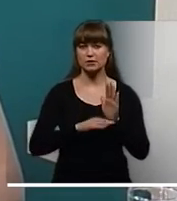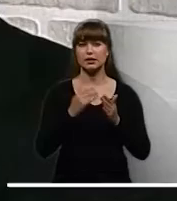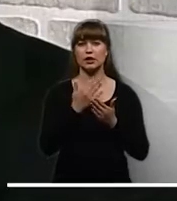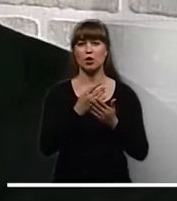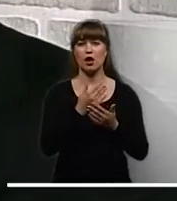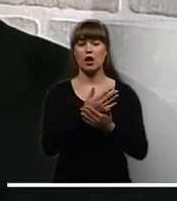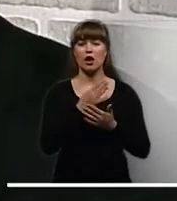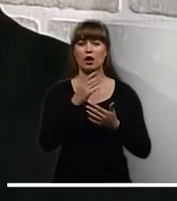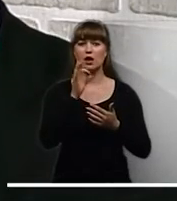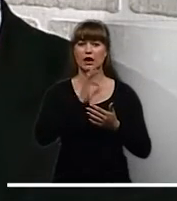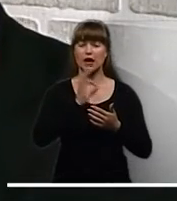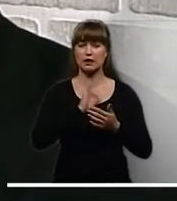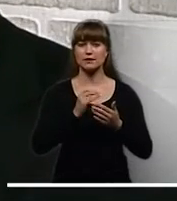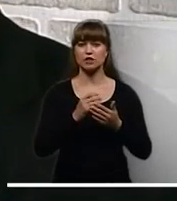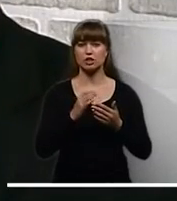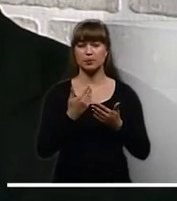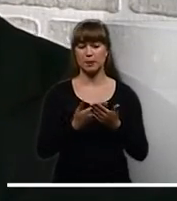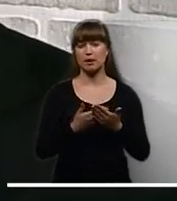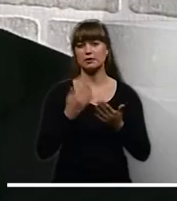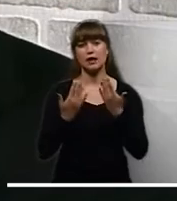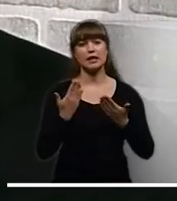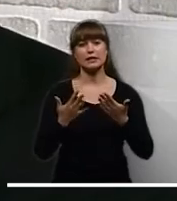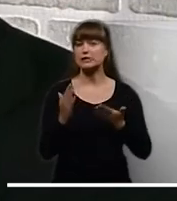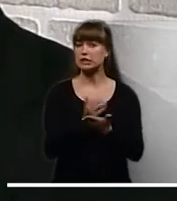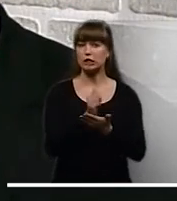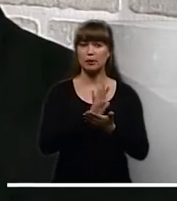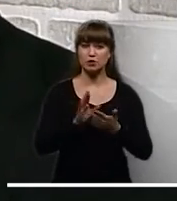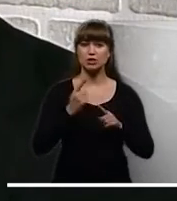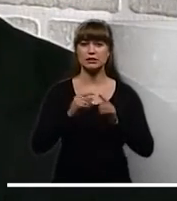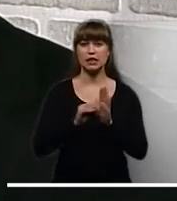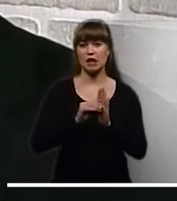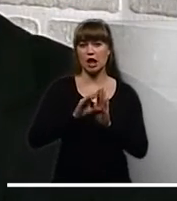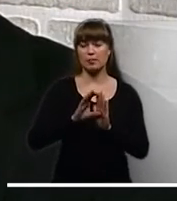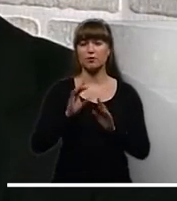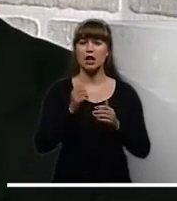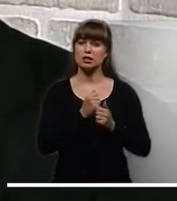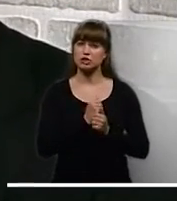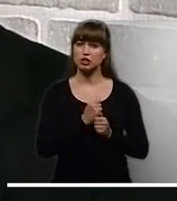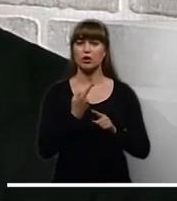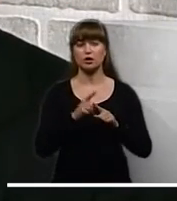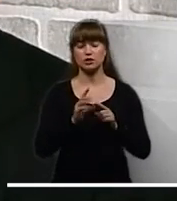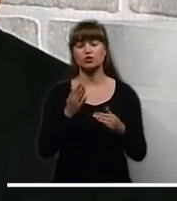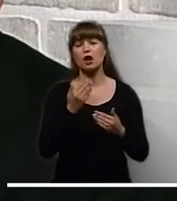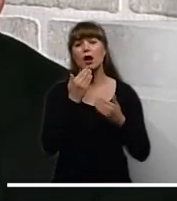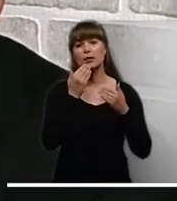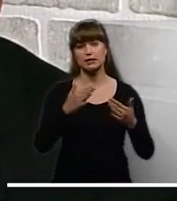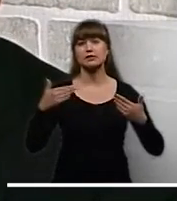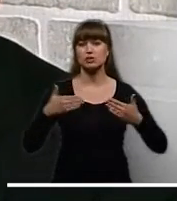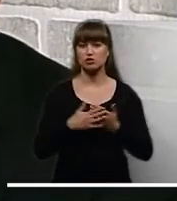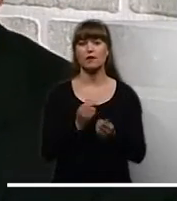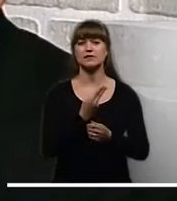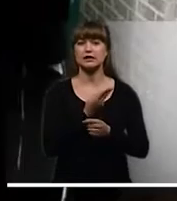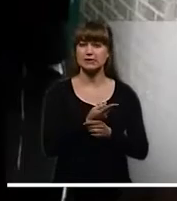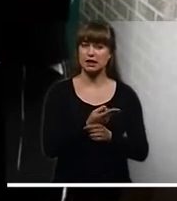серию лекарственных препаратов. В данном случае, если это не получается и отеки накапливаются, значит, к сожалению, ему придется опять обратиться в